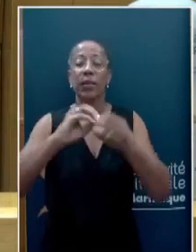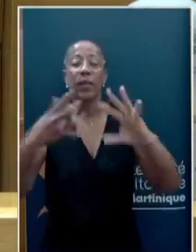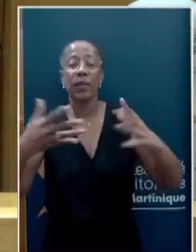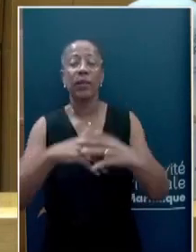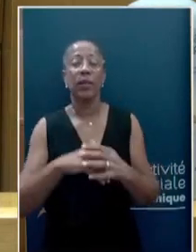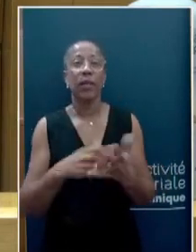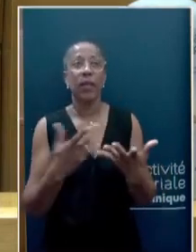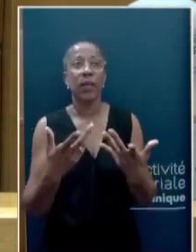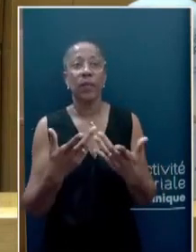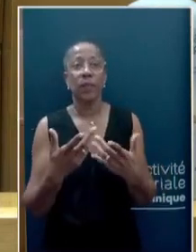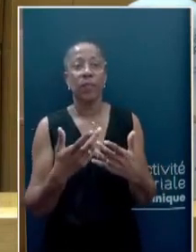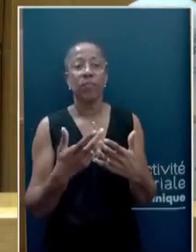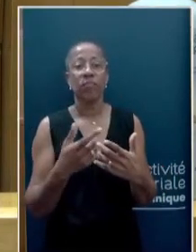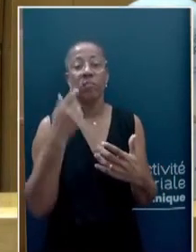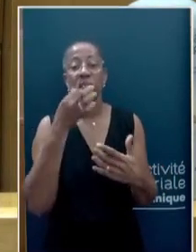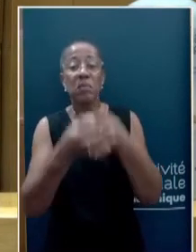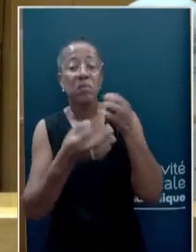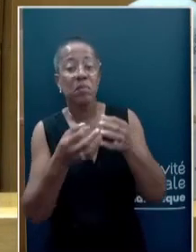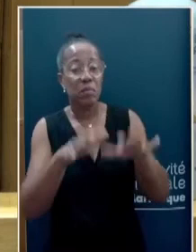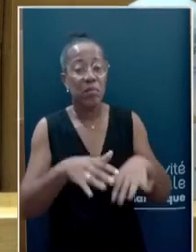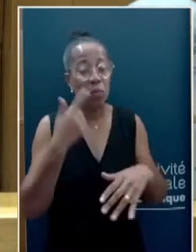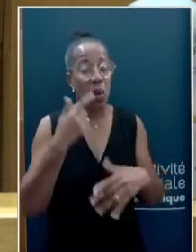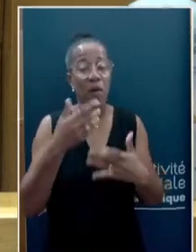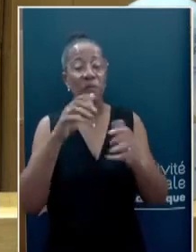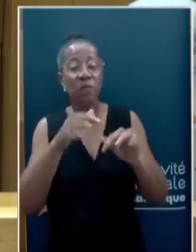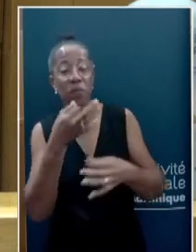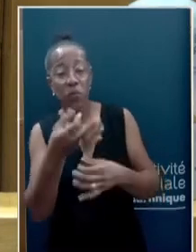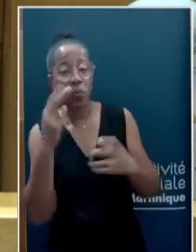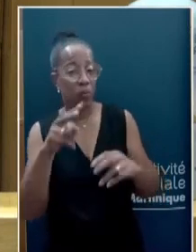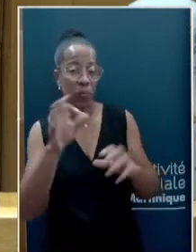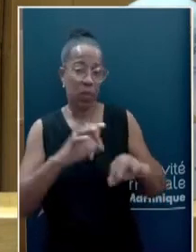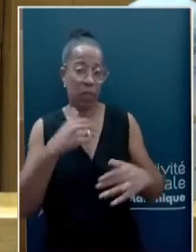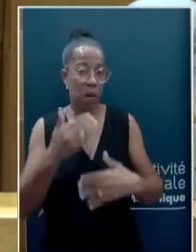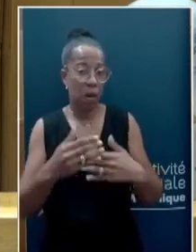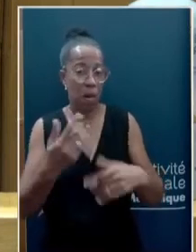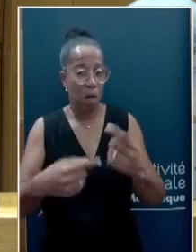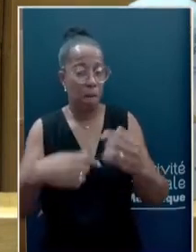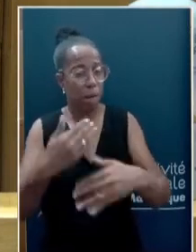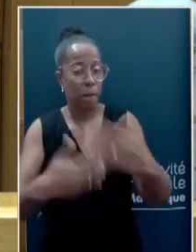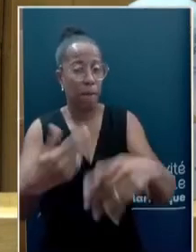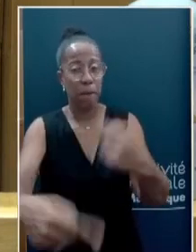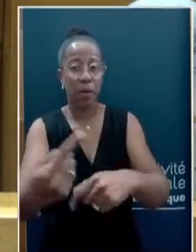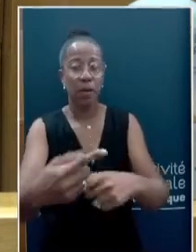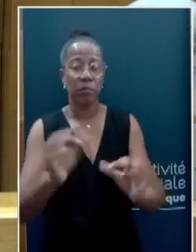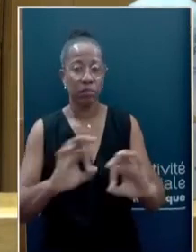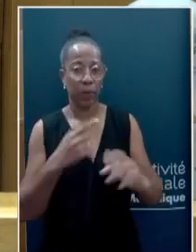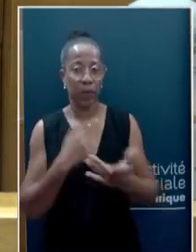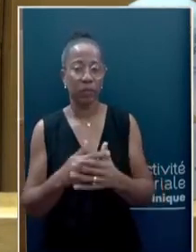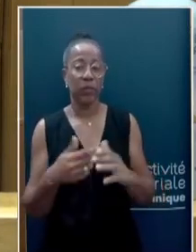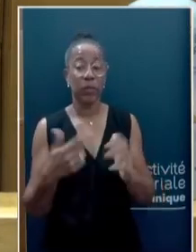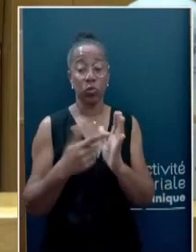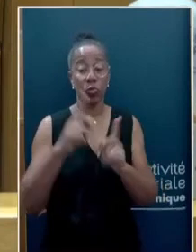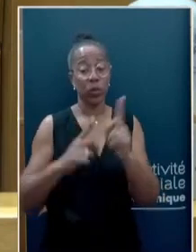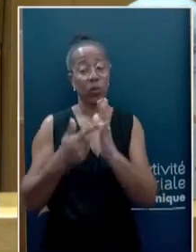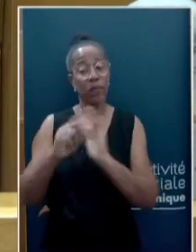du ralenti, etc. Je n'ai pas vu d'accélération entre juillet 2021 et actuellement. Mais il y a des belles annonces, les